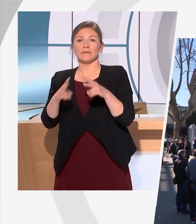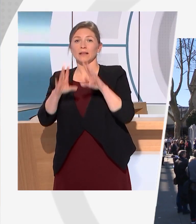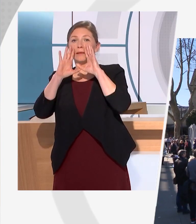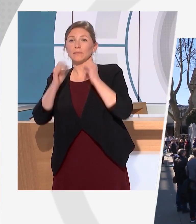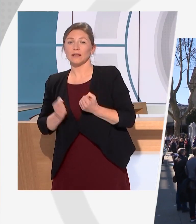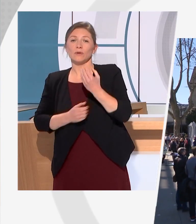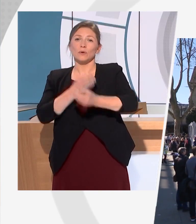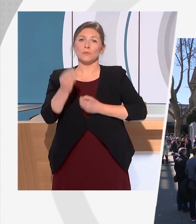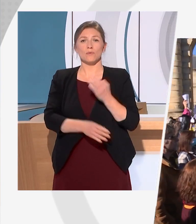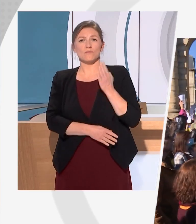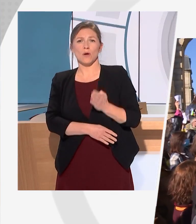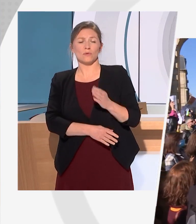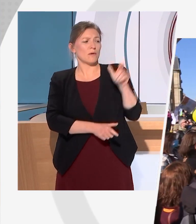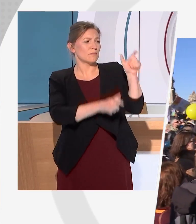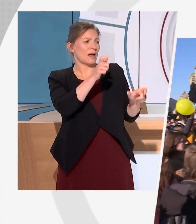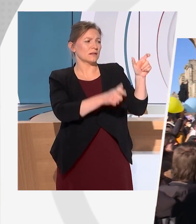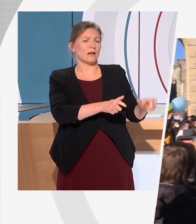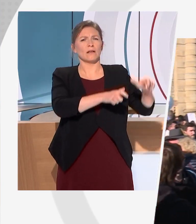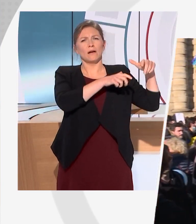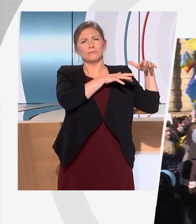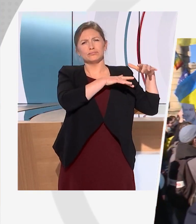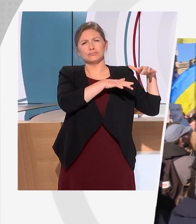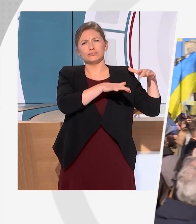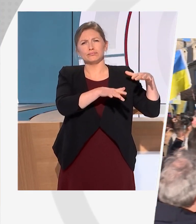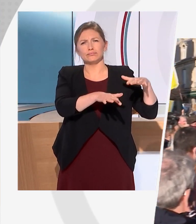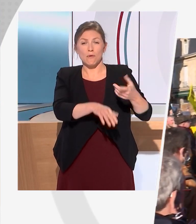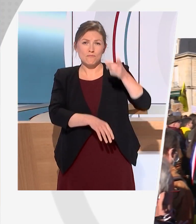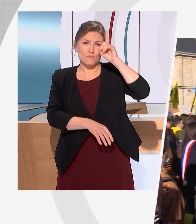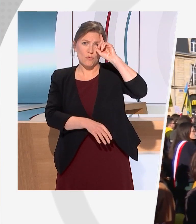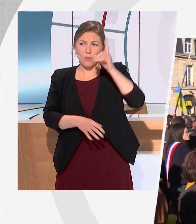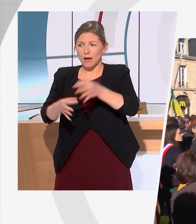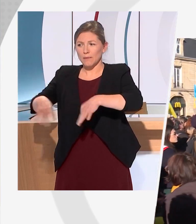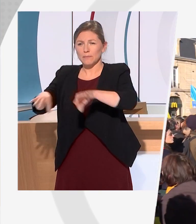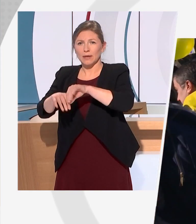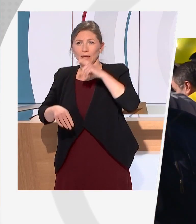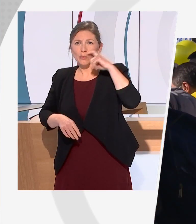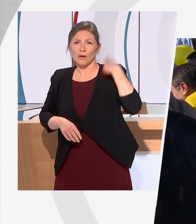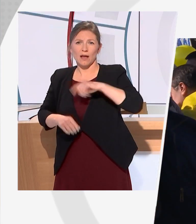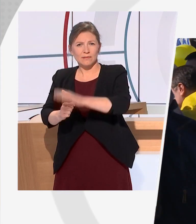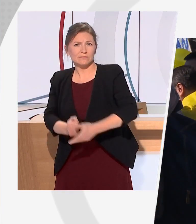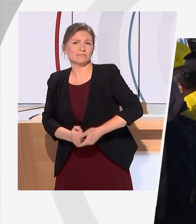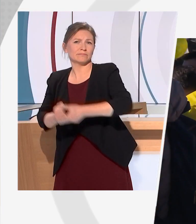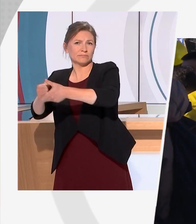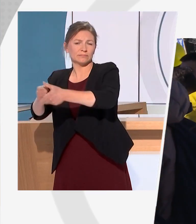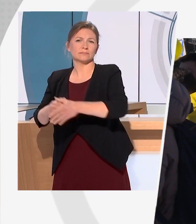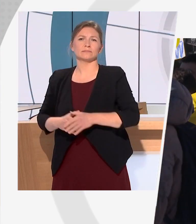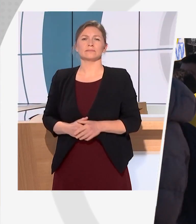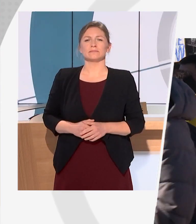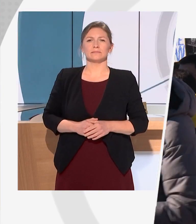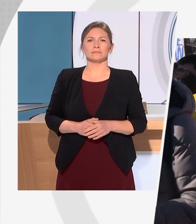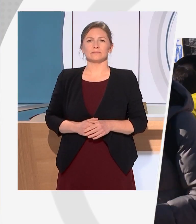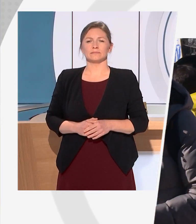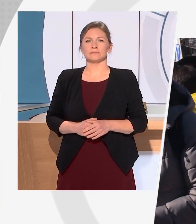À Brive ou encore Bordeaux, ils sont nombreux à être descendus dans la rue pour apporter leur soutien aux Ukrainiens.